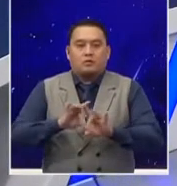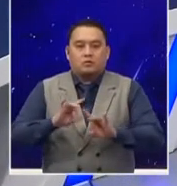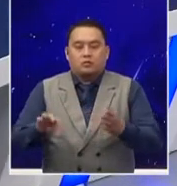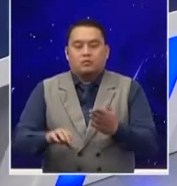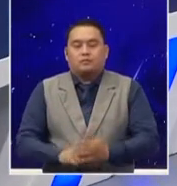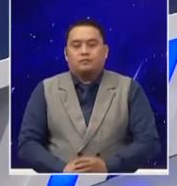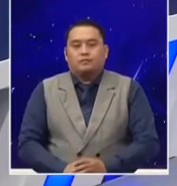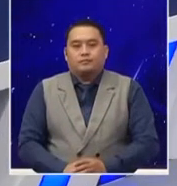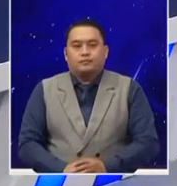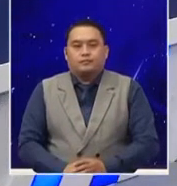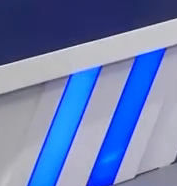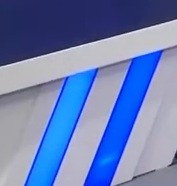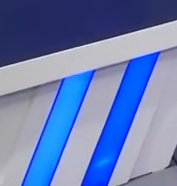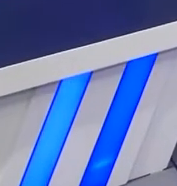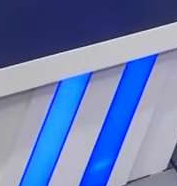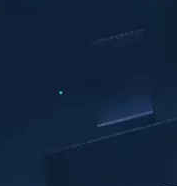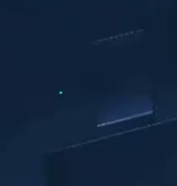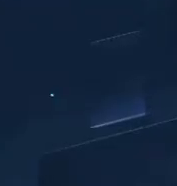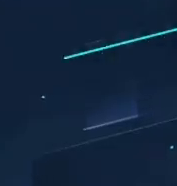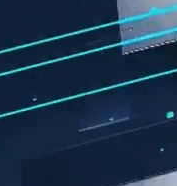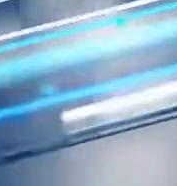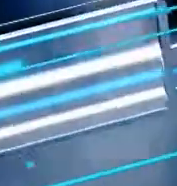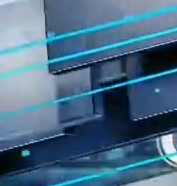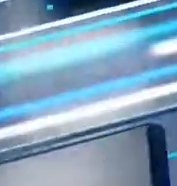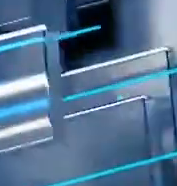выпуска коротко о главном.